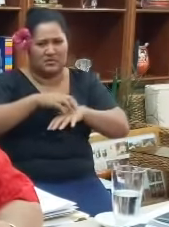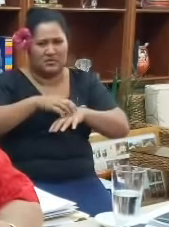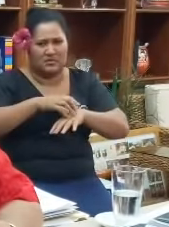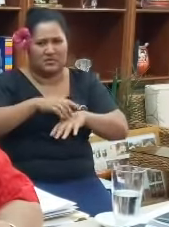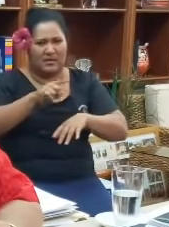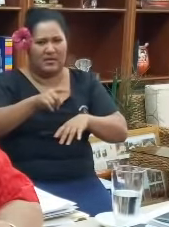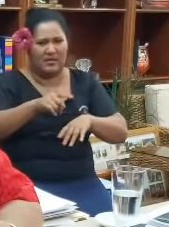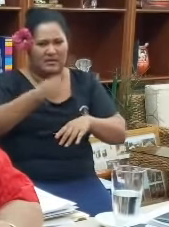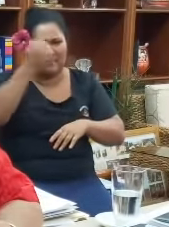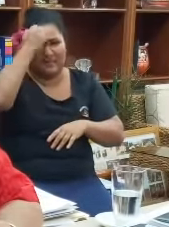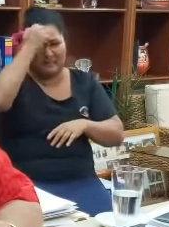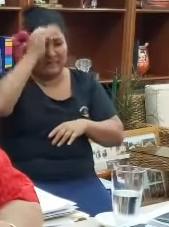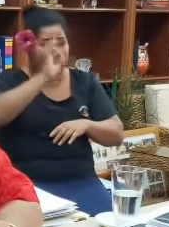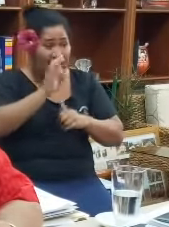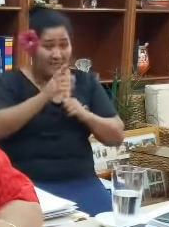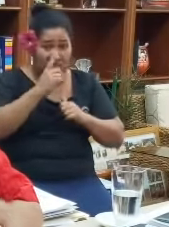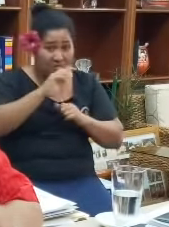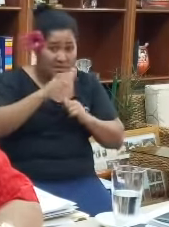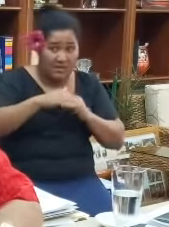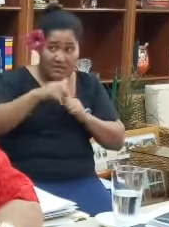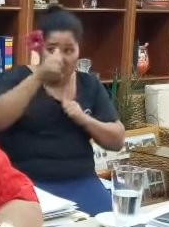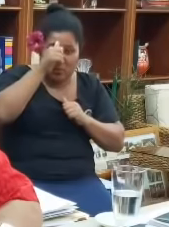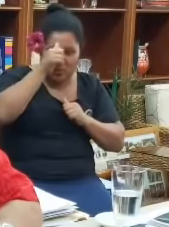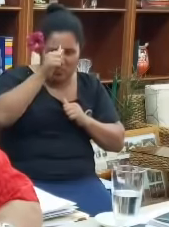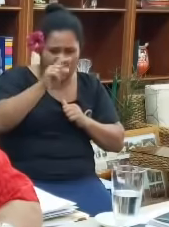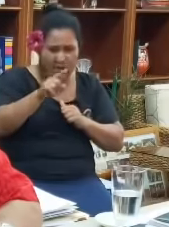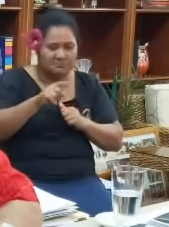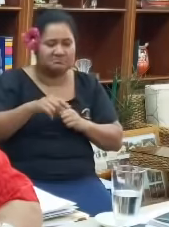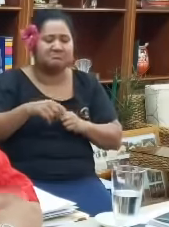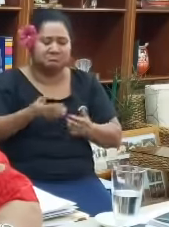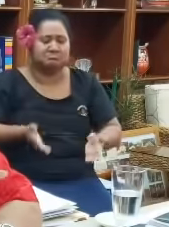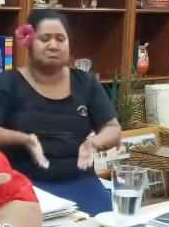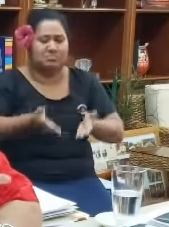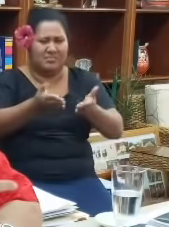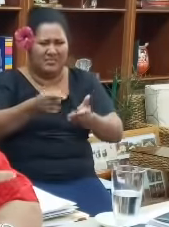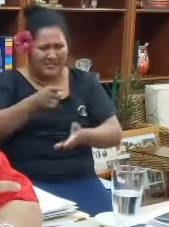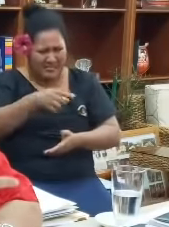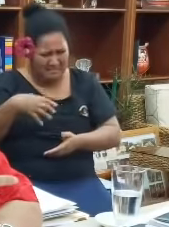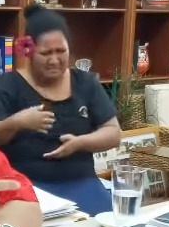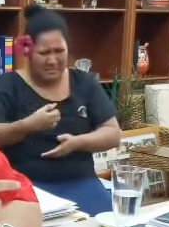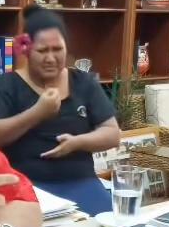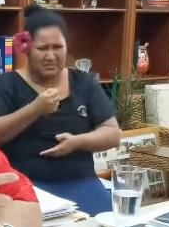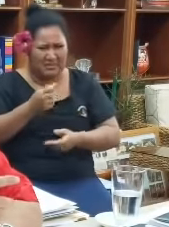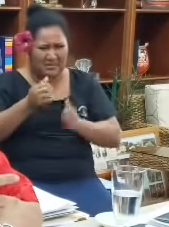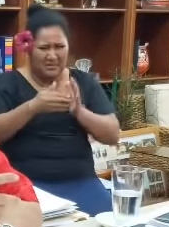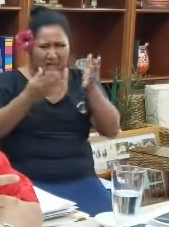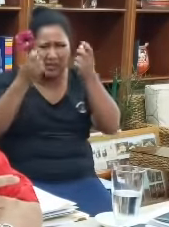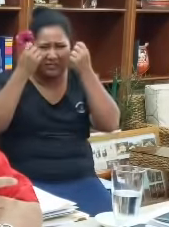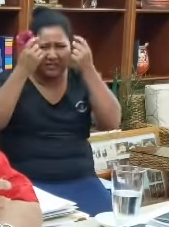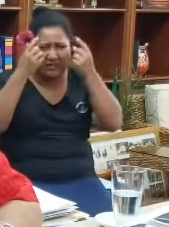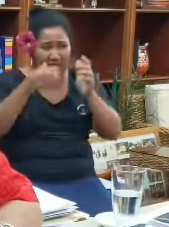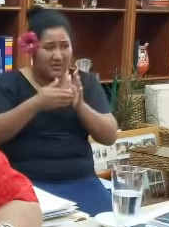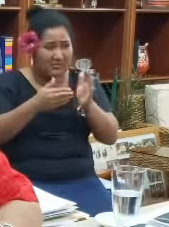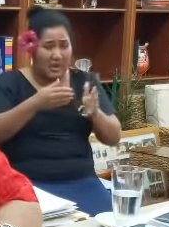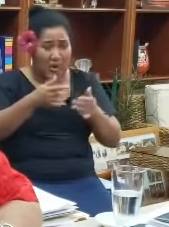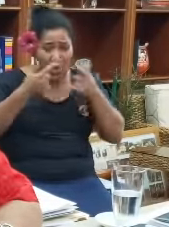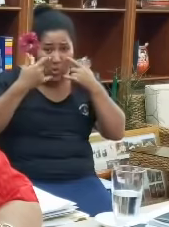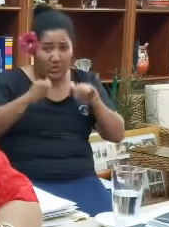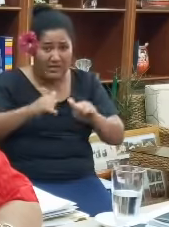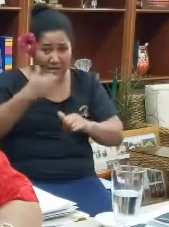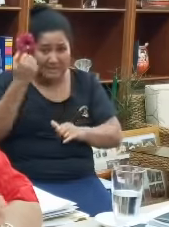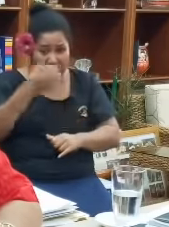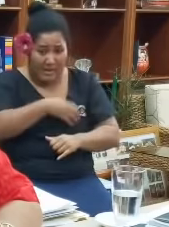ai nga ala wa ka nga mal malama le wa kali mai ya lo ya malo fa mam la